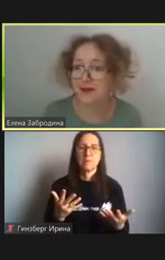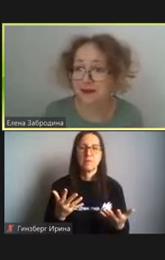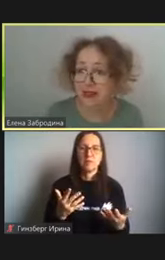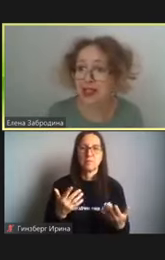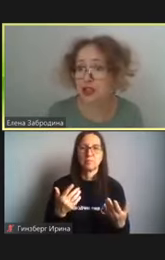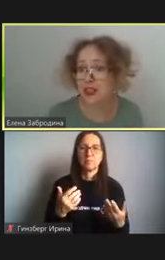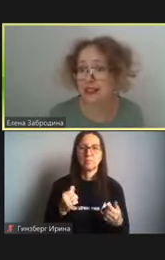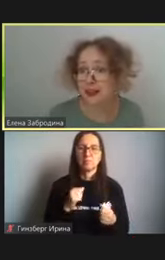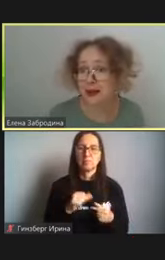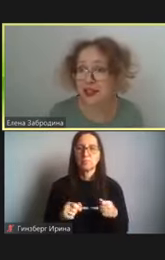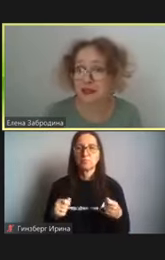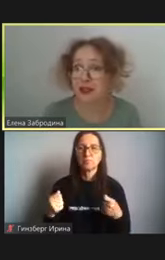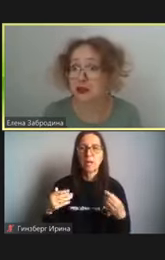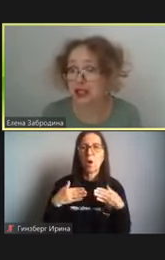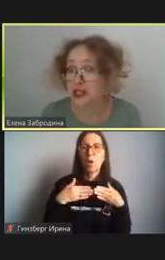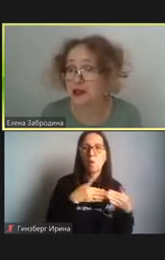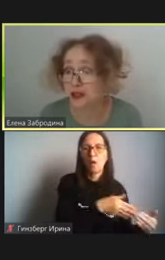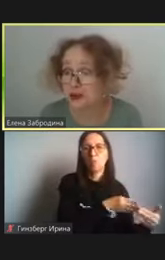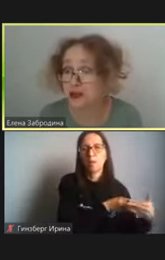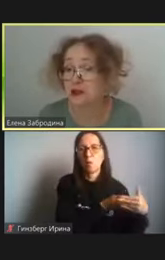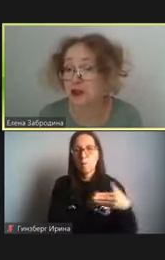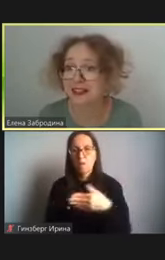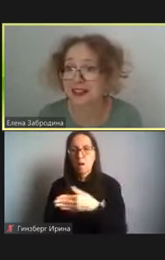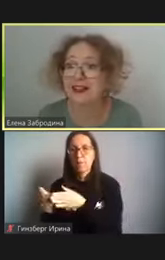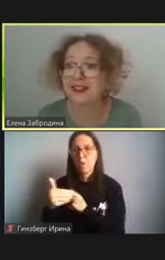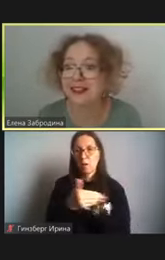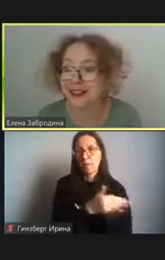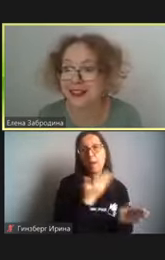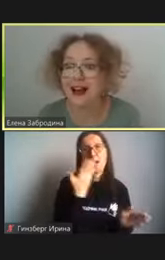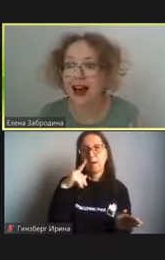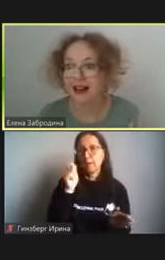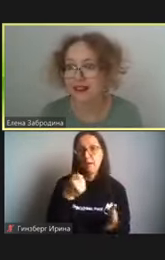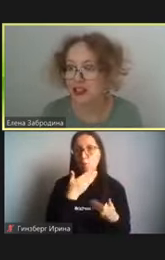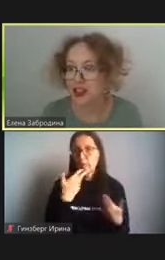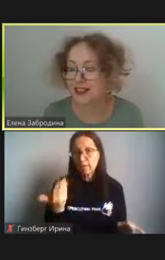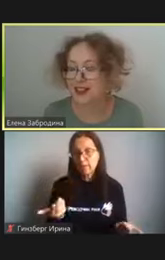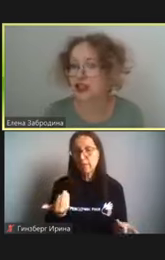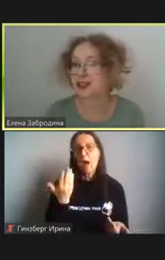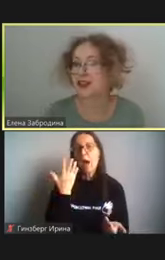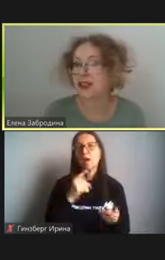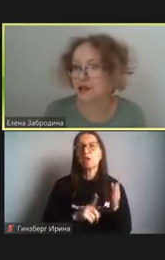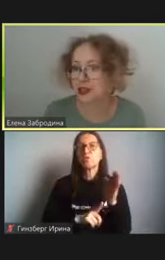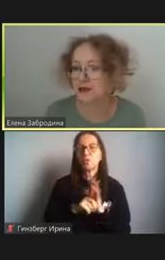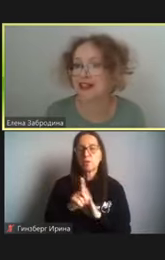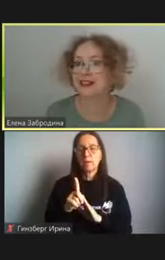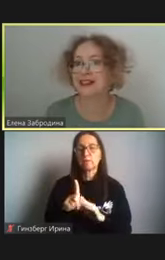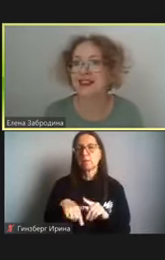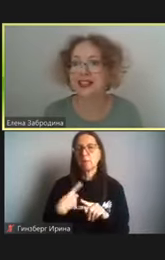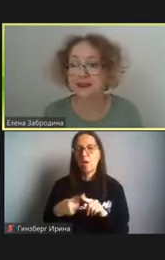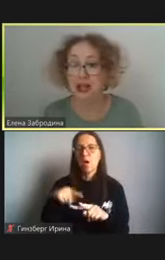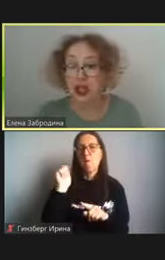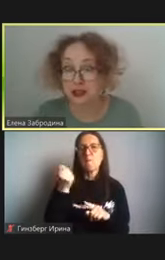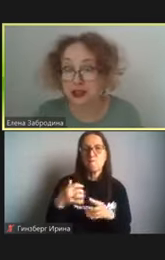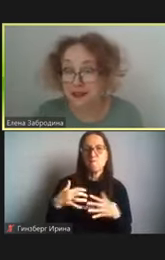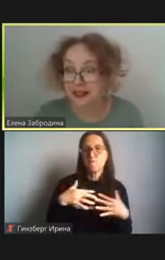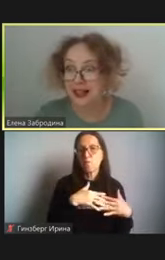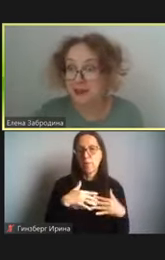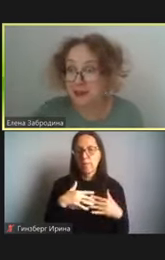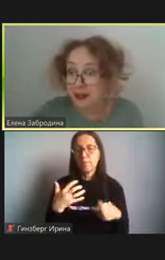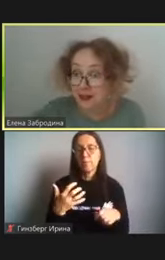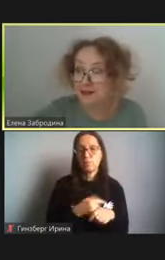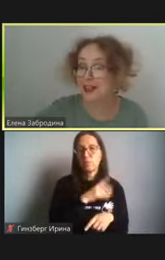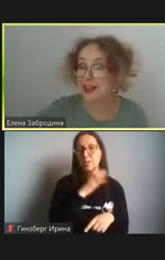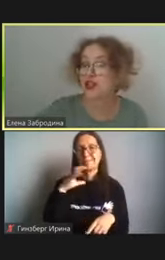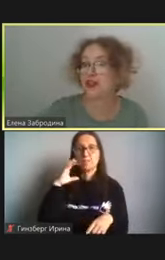активное движение кораблей, но оно, конечно, возможно только когда войны нет. А когда начинаются очередные вот эти военные действия, то